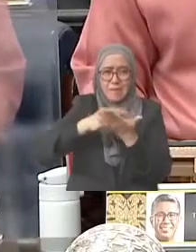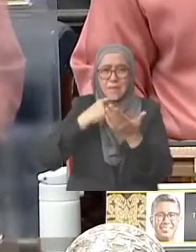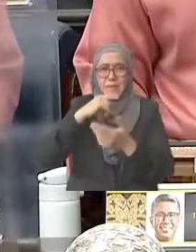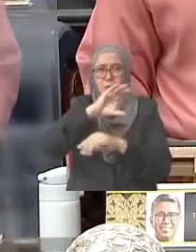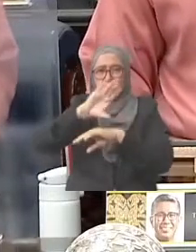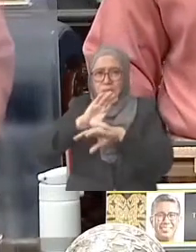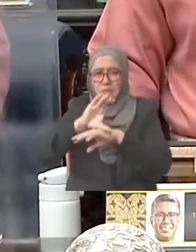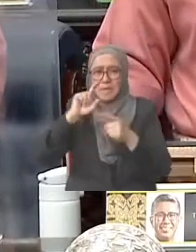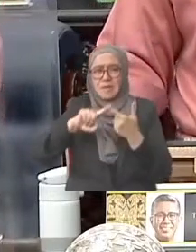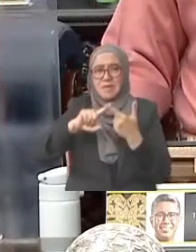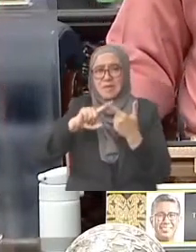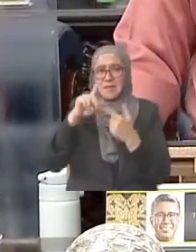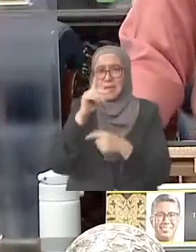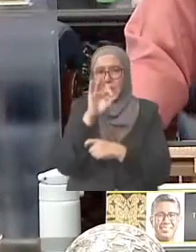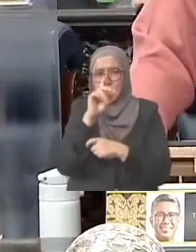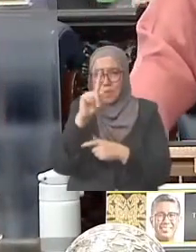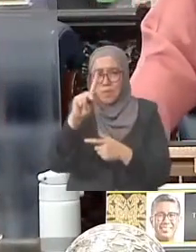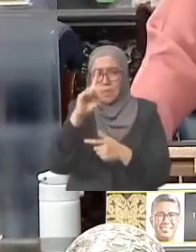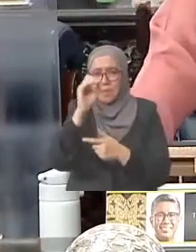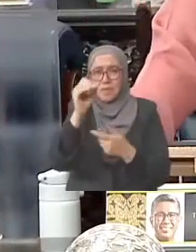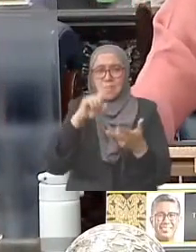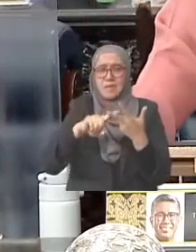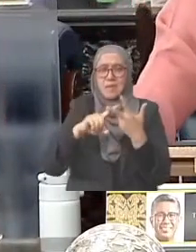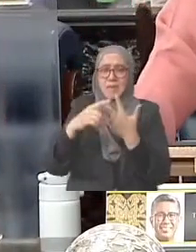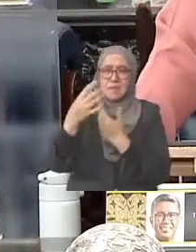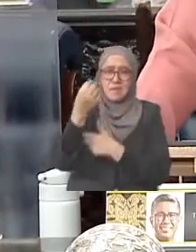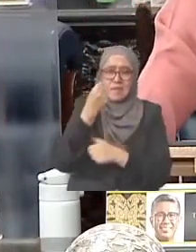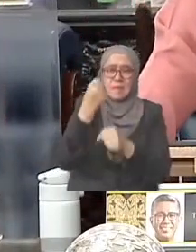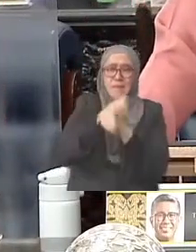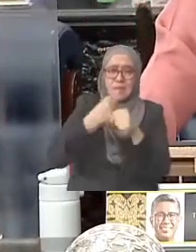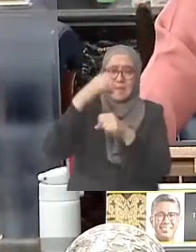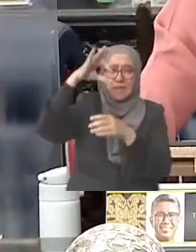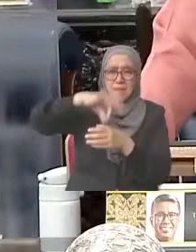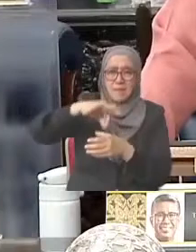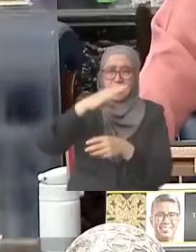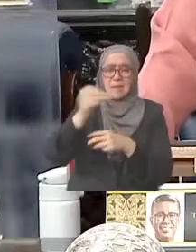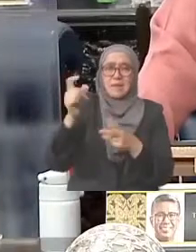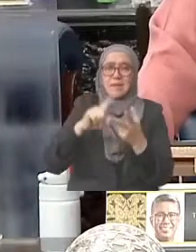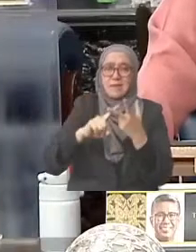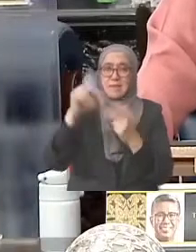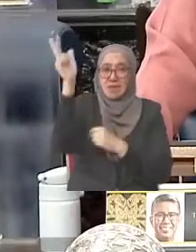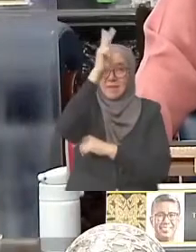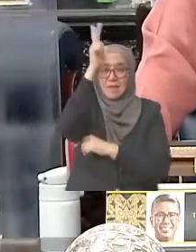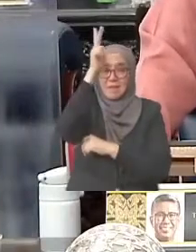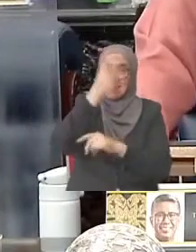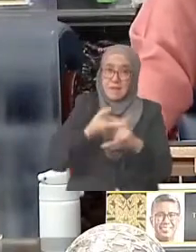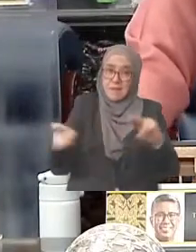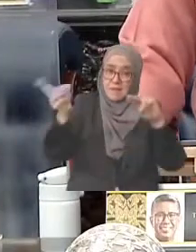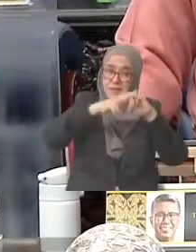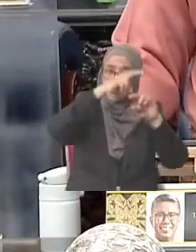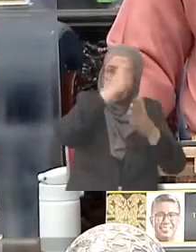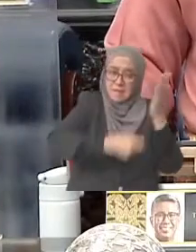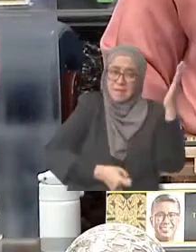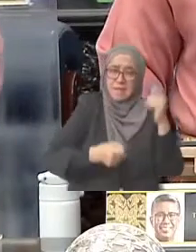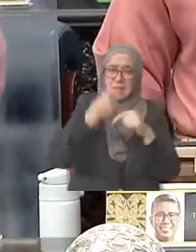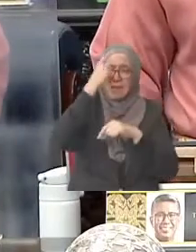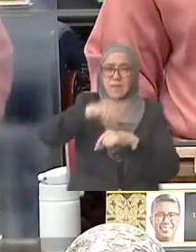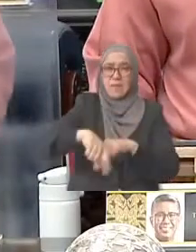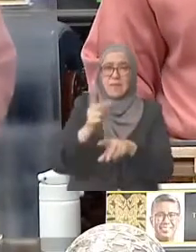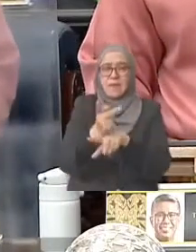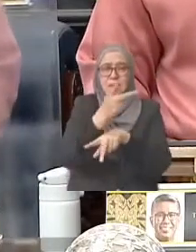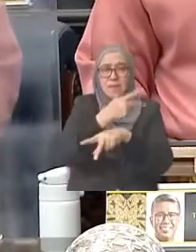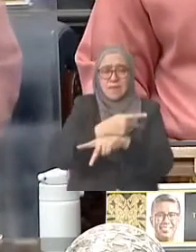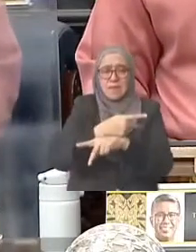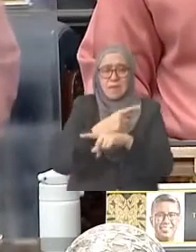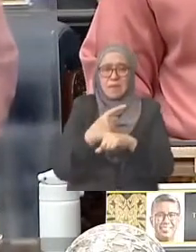kopi dan teh kerajaan juga penjaga mengenai mengenakan judi excise ke atas produk cair atau gel mengandung